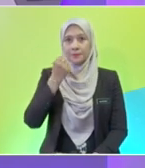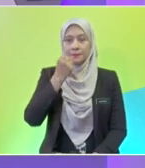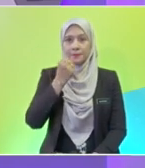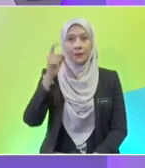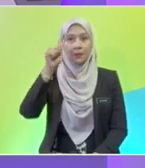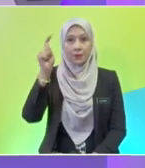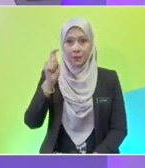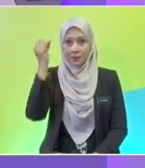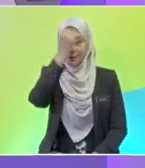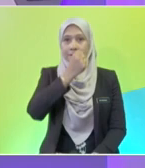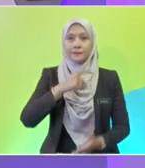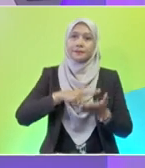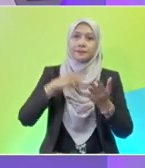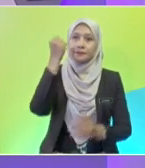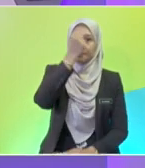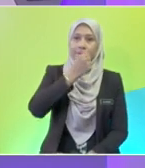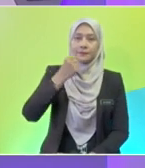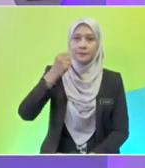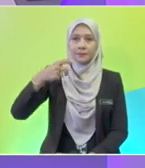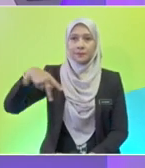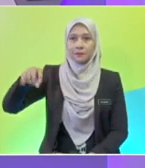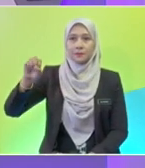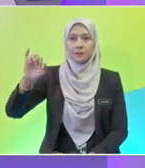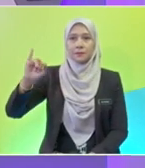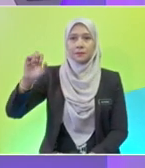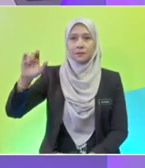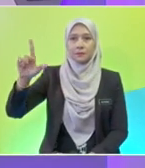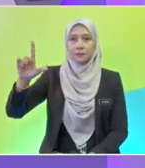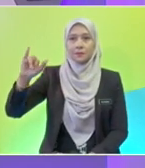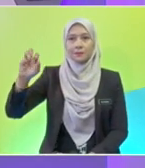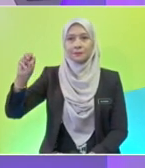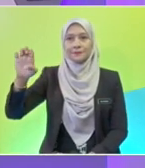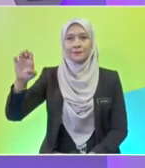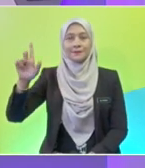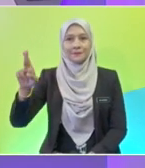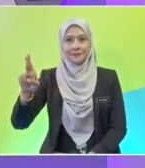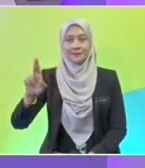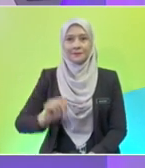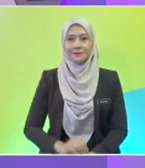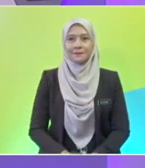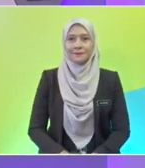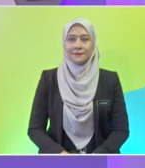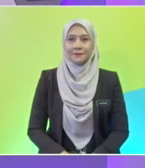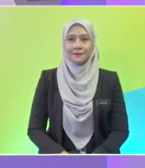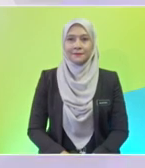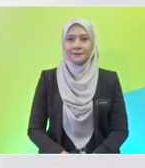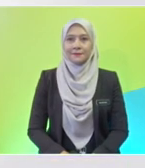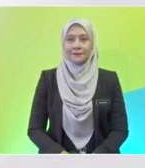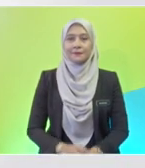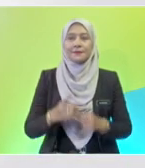ditanya apa sifat jadi di sini kita lihat Oke jawabannya